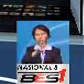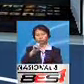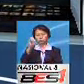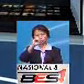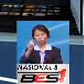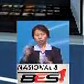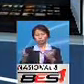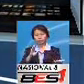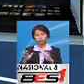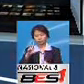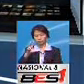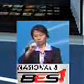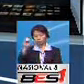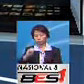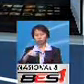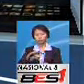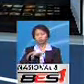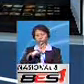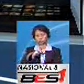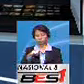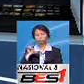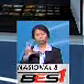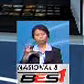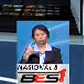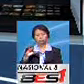berbanding 30% pada 2